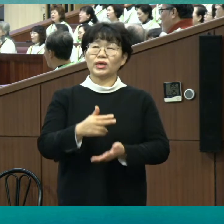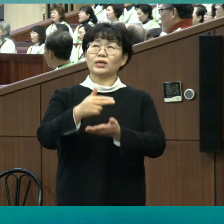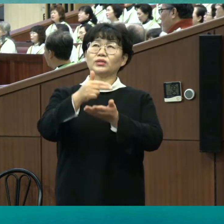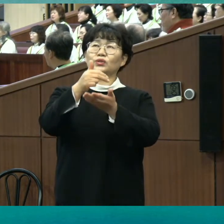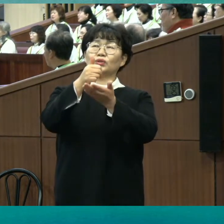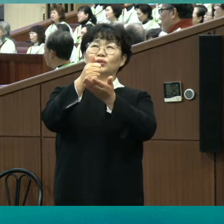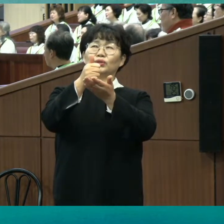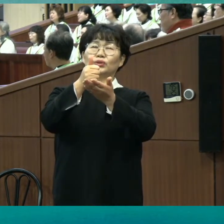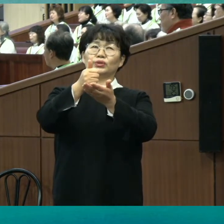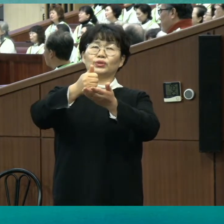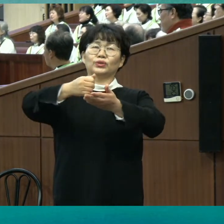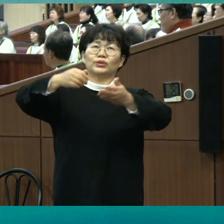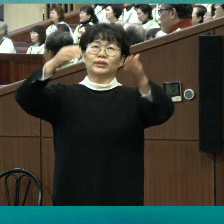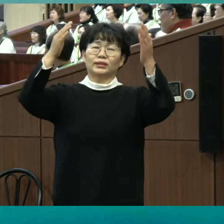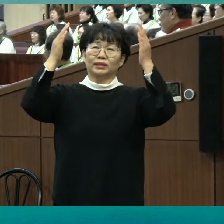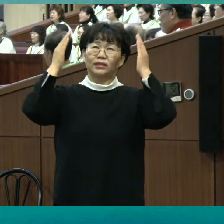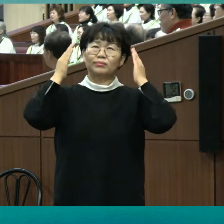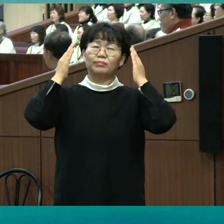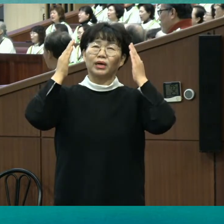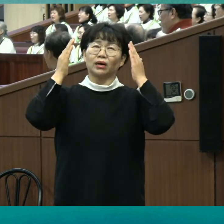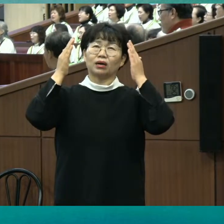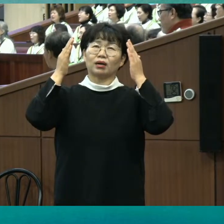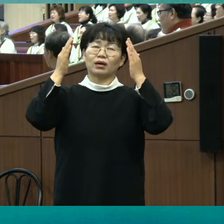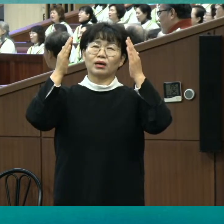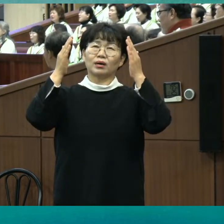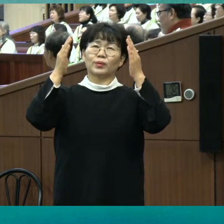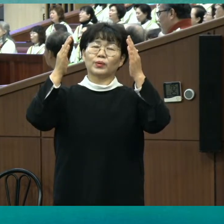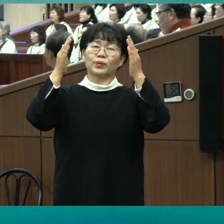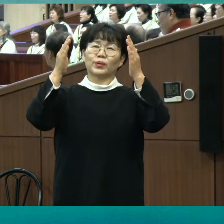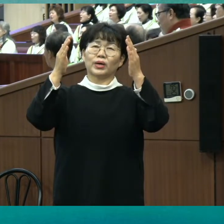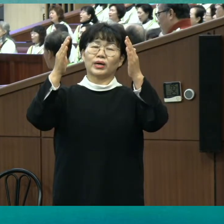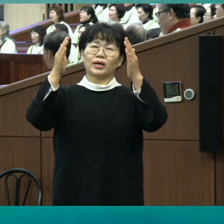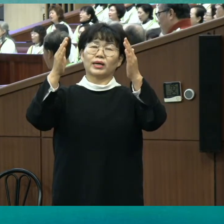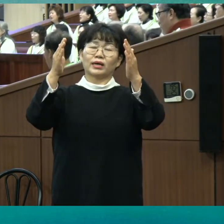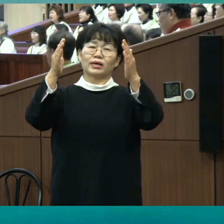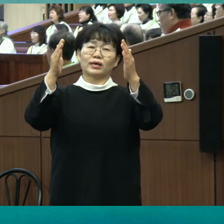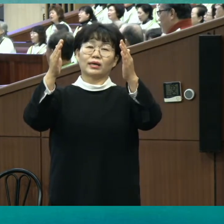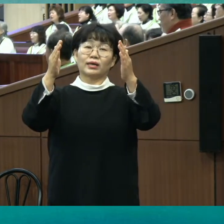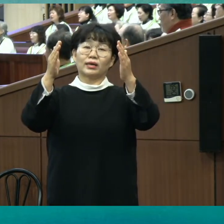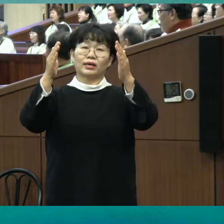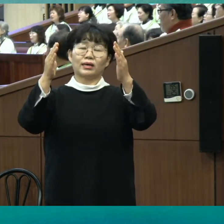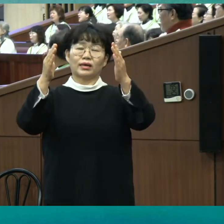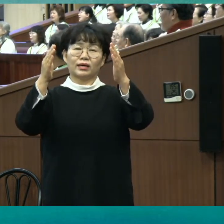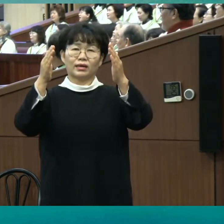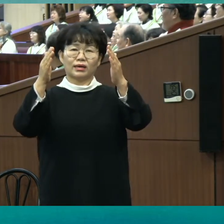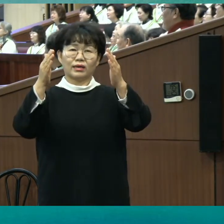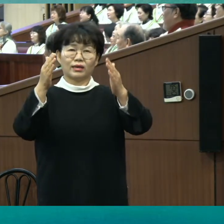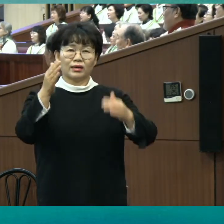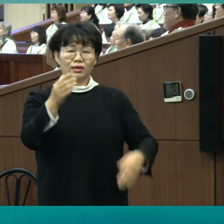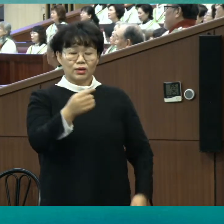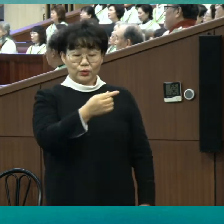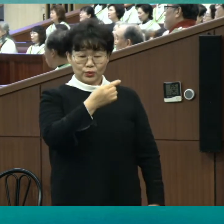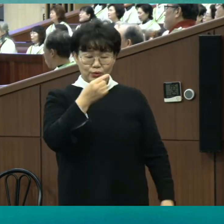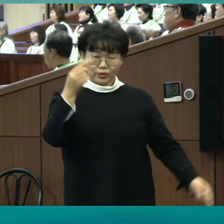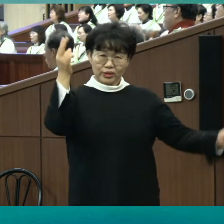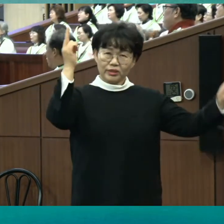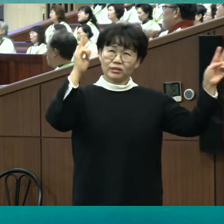위로의 주님 바라보아라. 눈을 들어 주님을 보라.